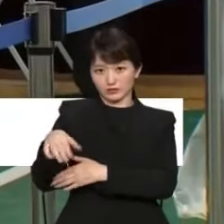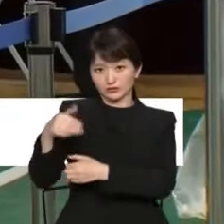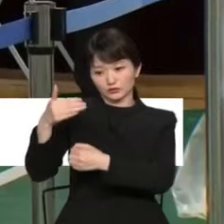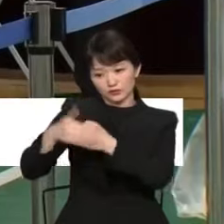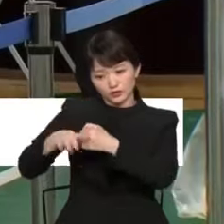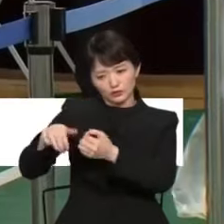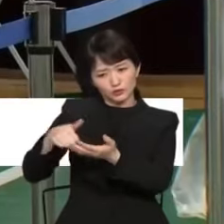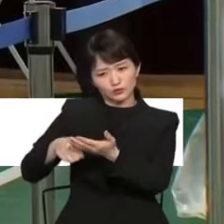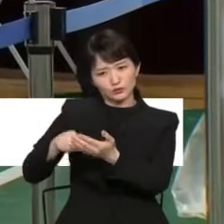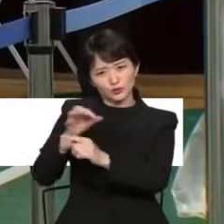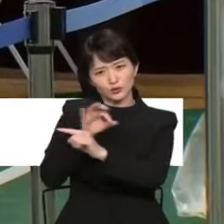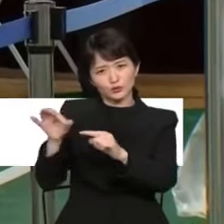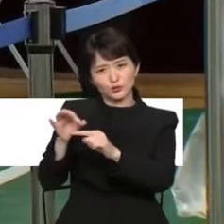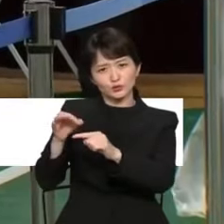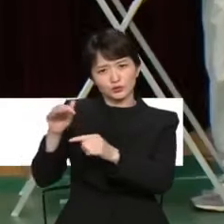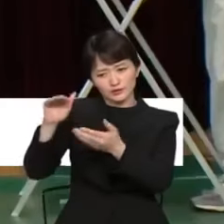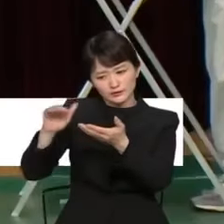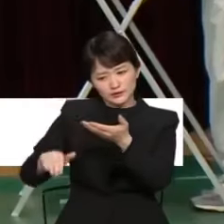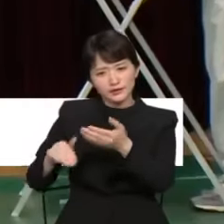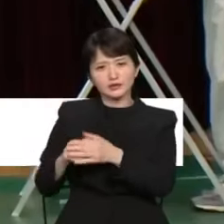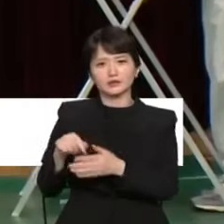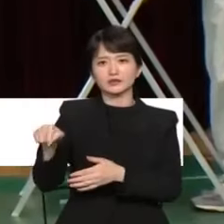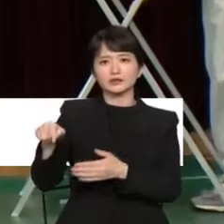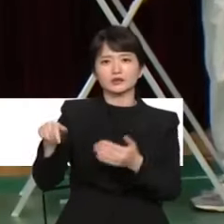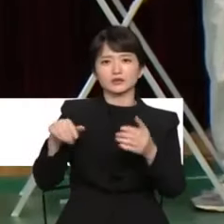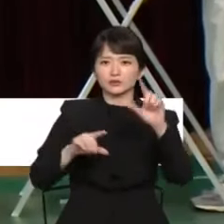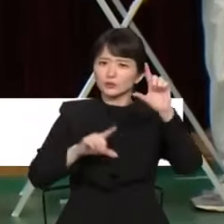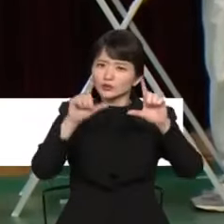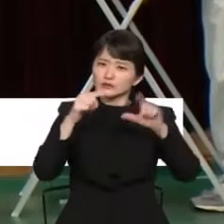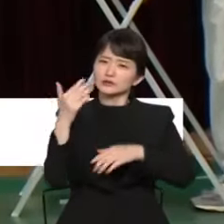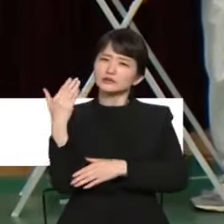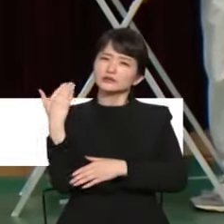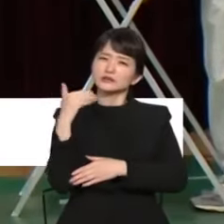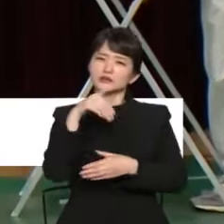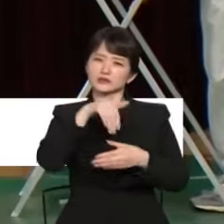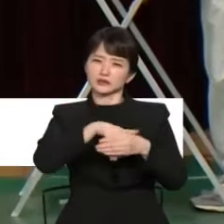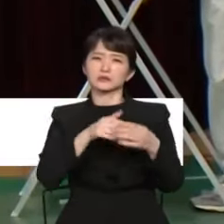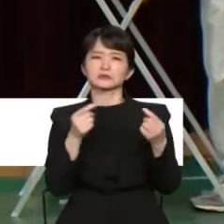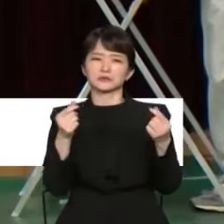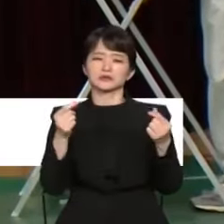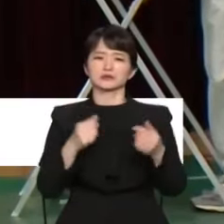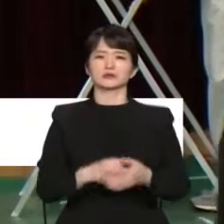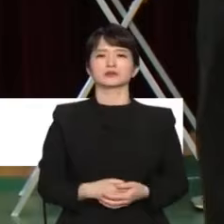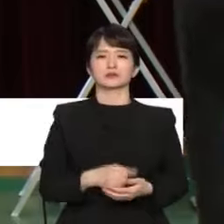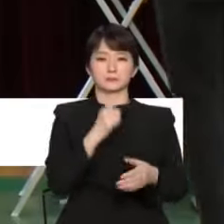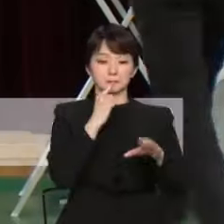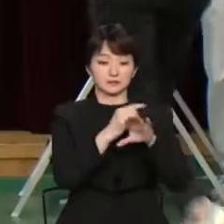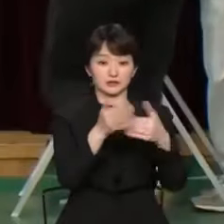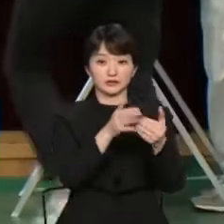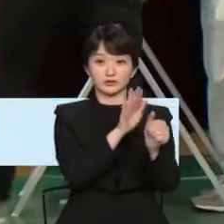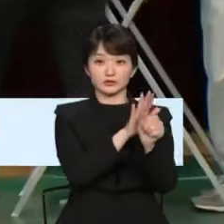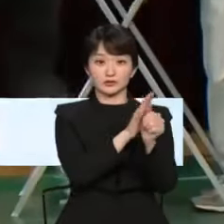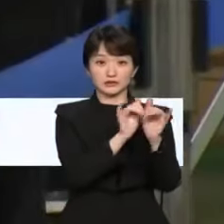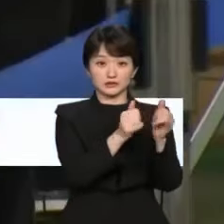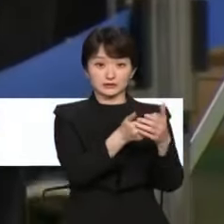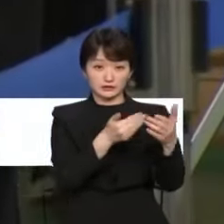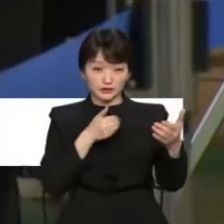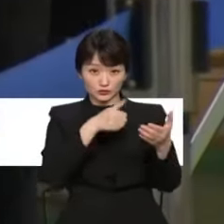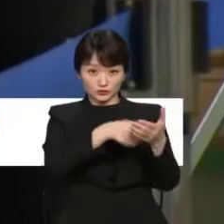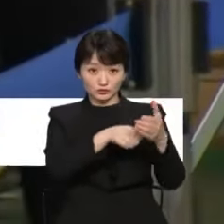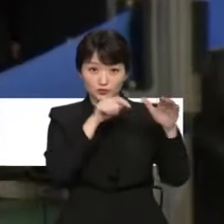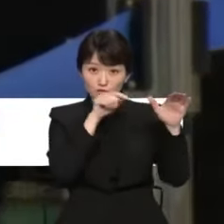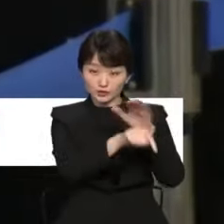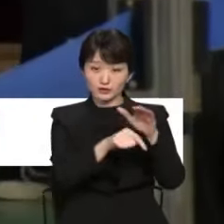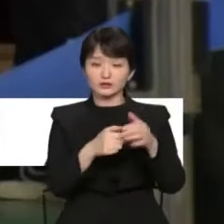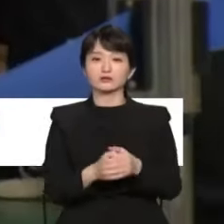낮았는데요. 다만 이런 경향은 지난 여러 선거와도 좀 비슷합니다. 통상 민주당 지지자는 사전 투표, 그리고